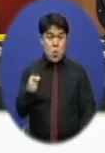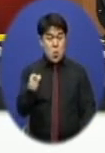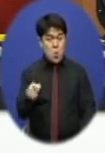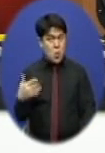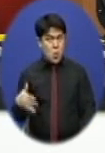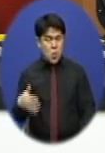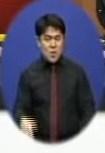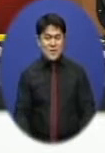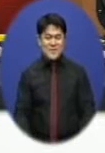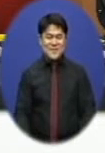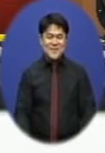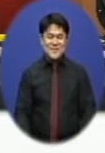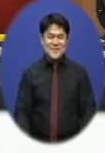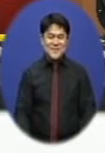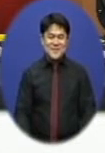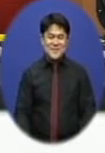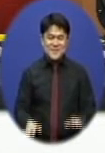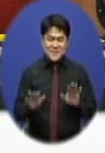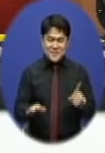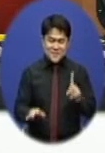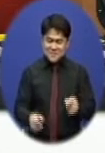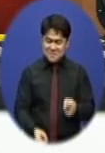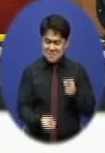받았습니다. 그러니까요. 아이고. 네. 이러면 오늘 또